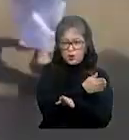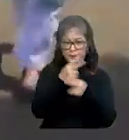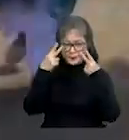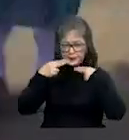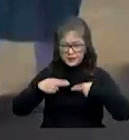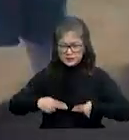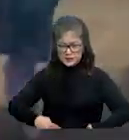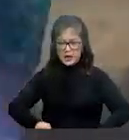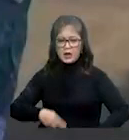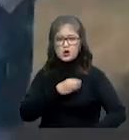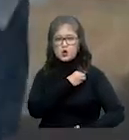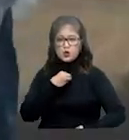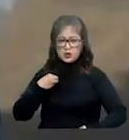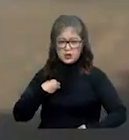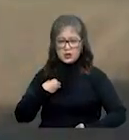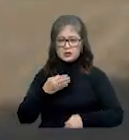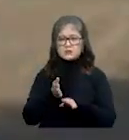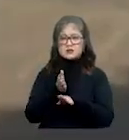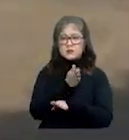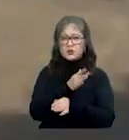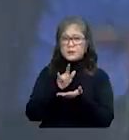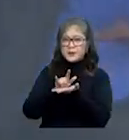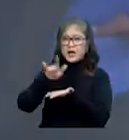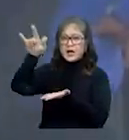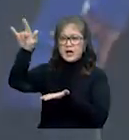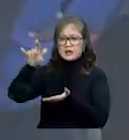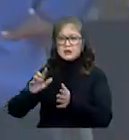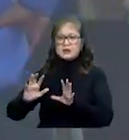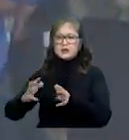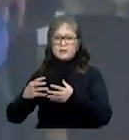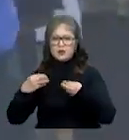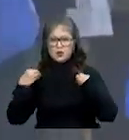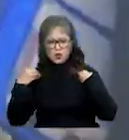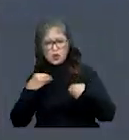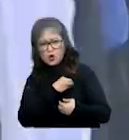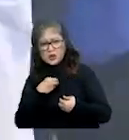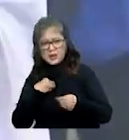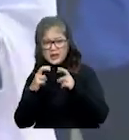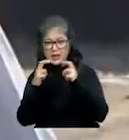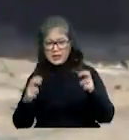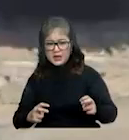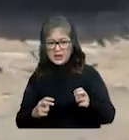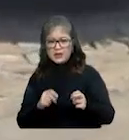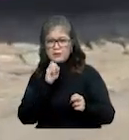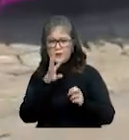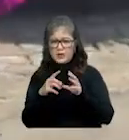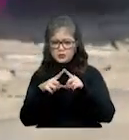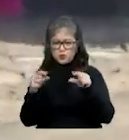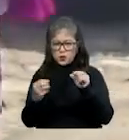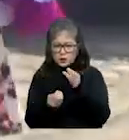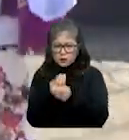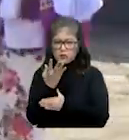KKP Kelas 1 Surabaya. Tim dokter KKP mengeluarkan rekomendasi larangan berangkat haji bagi SM karena membahayakan